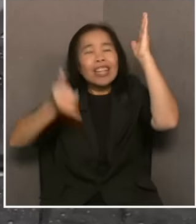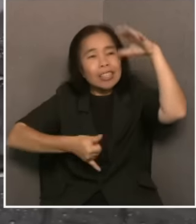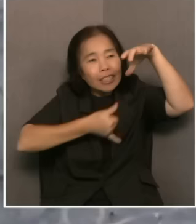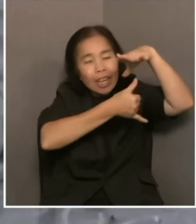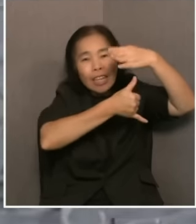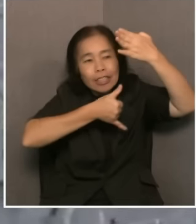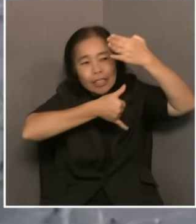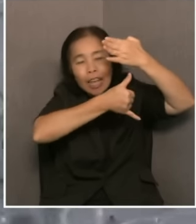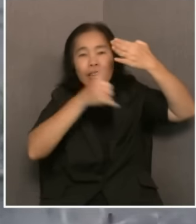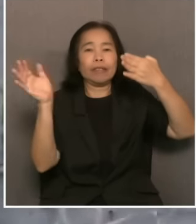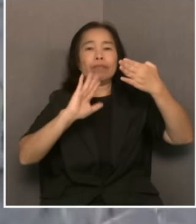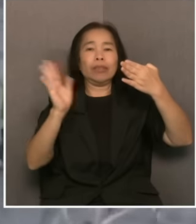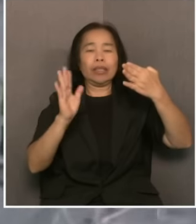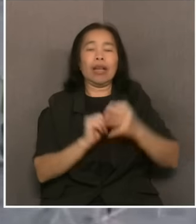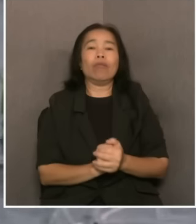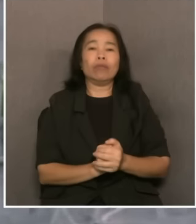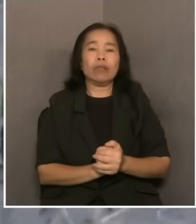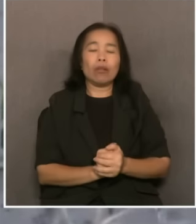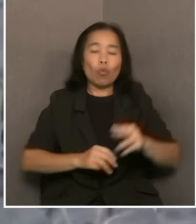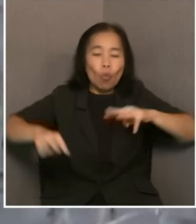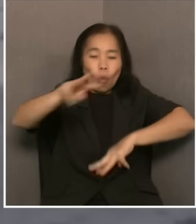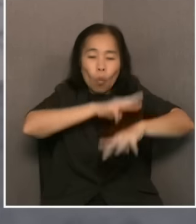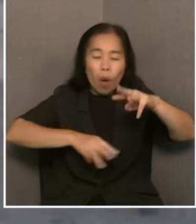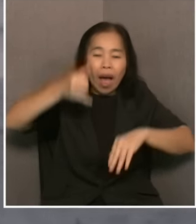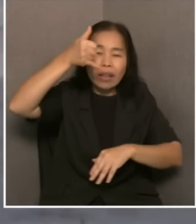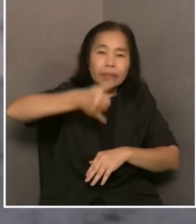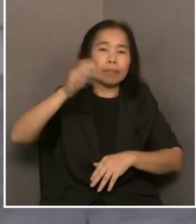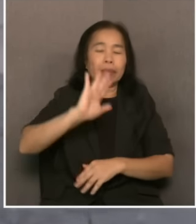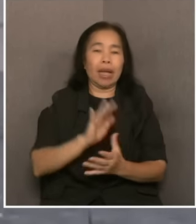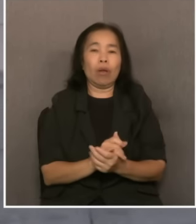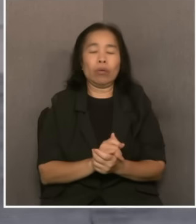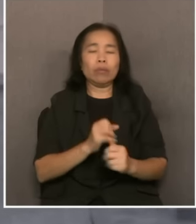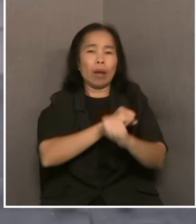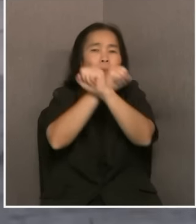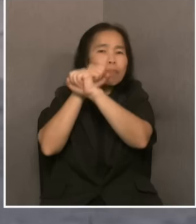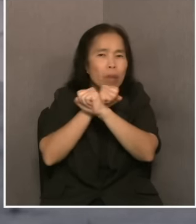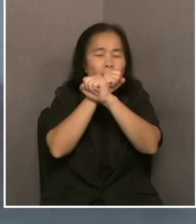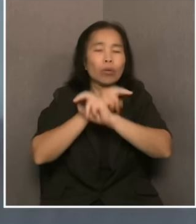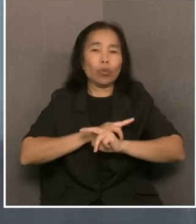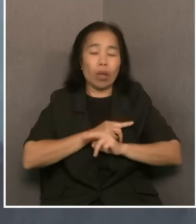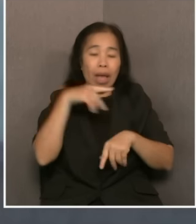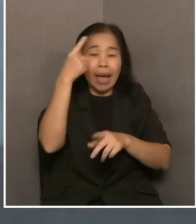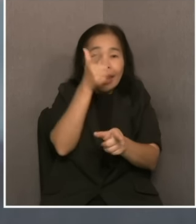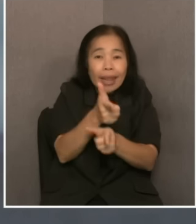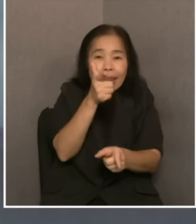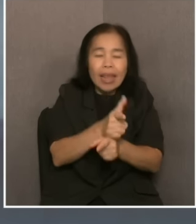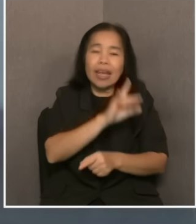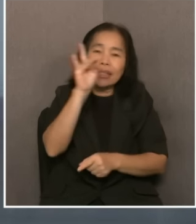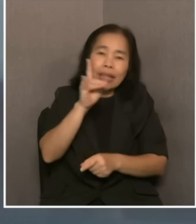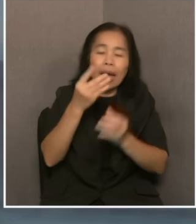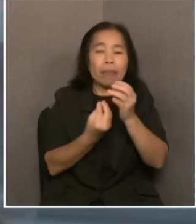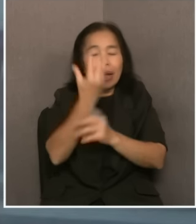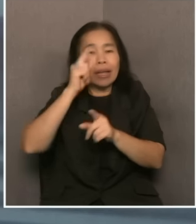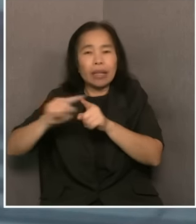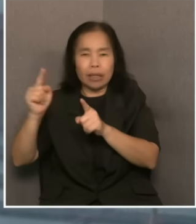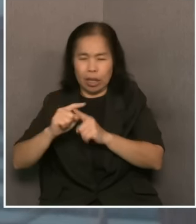ไม่แข็งแรงสำหรับพี่น้องเกษตรกรครับก็ควรที่จะเตรียมการป้องกันระมัดระวังความเสียหายที่อาจจะเกิดขึ้นต่อผลผลิตทาง